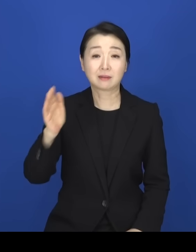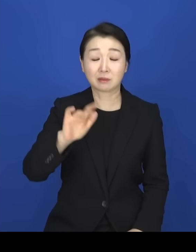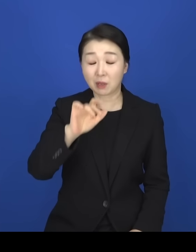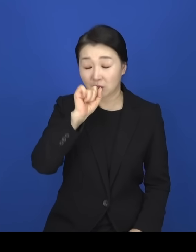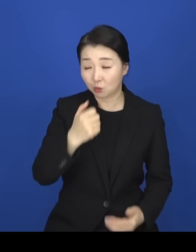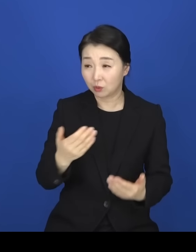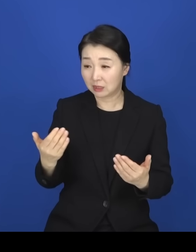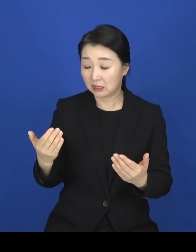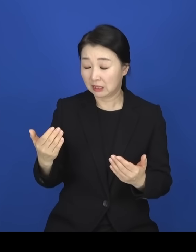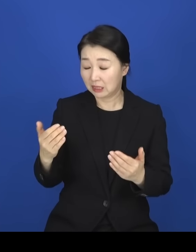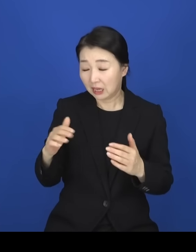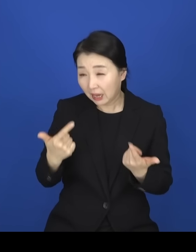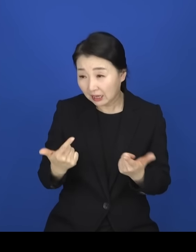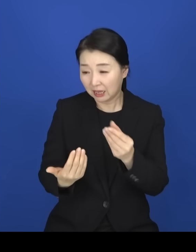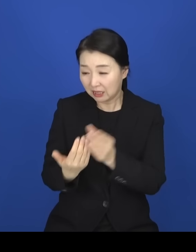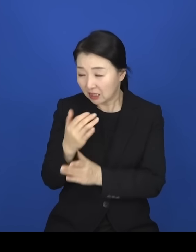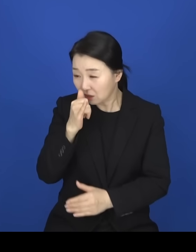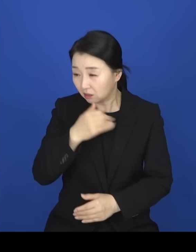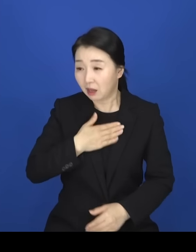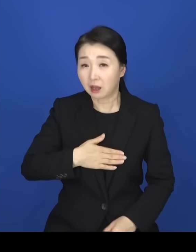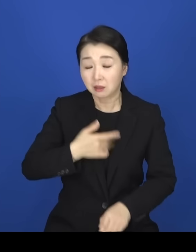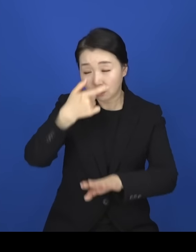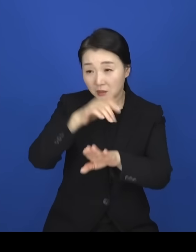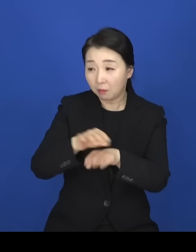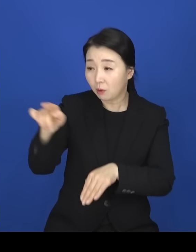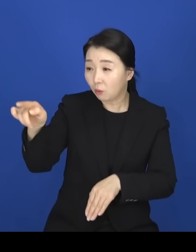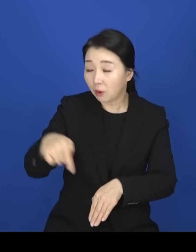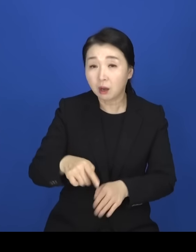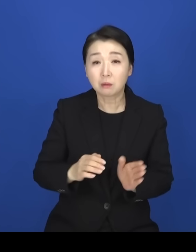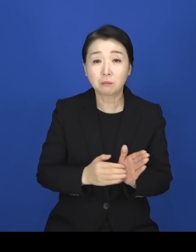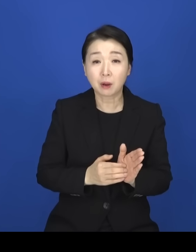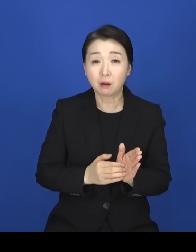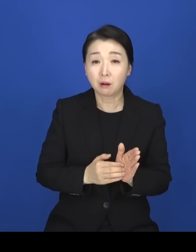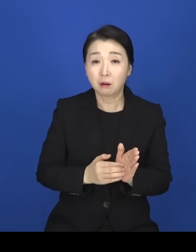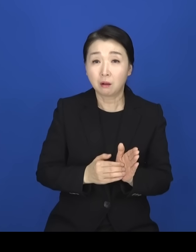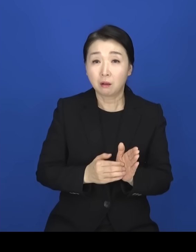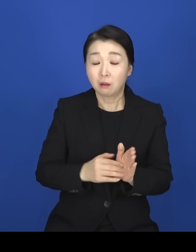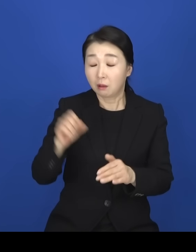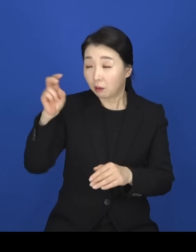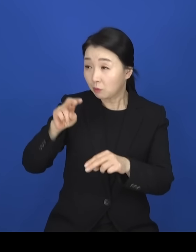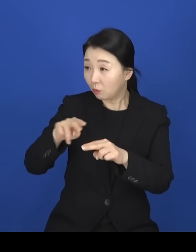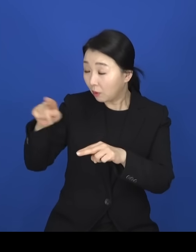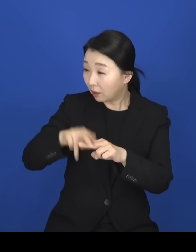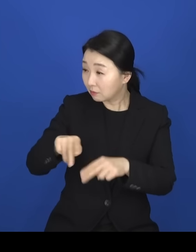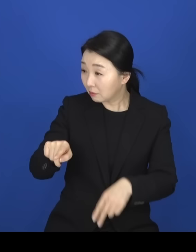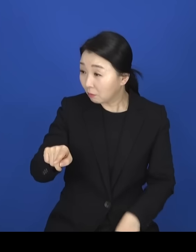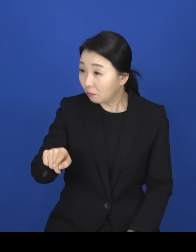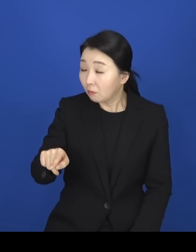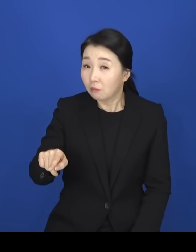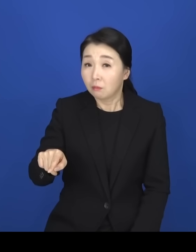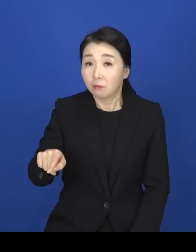일이 있었던 거는 네네. 아는 상태에서 예배에 왔는데 너무 생뚱맞은 인물이 앉아 있는 거예요. 네네.